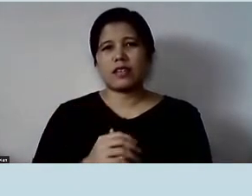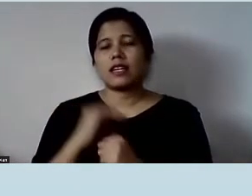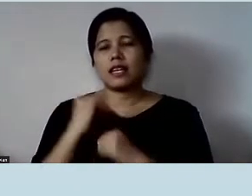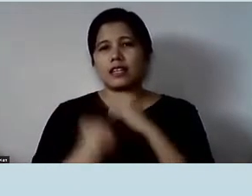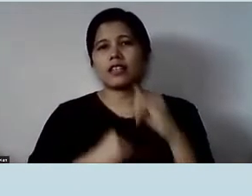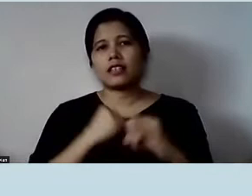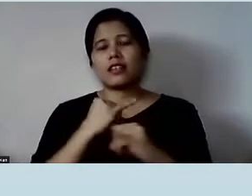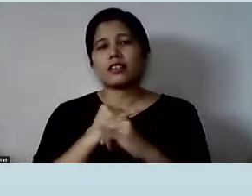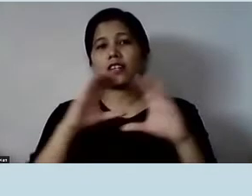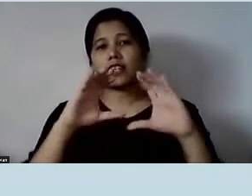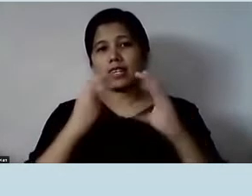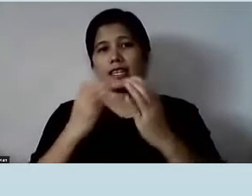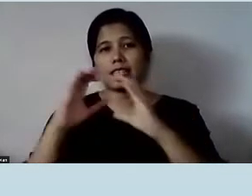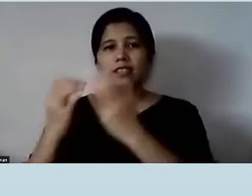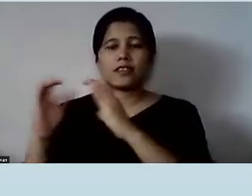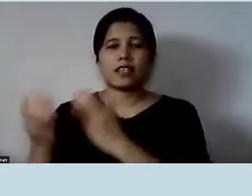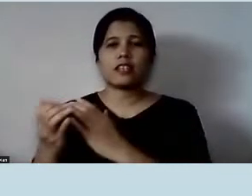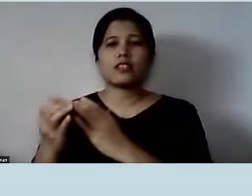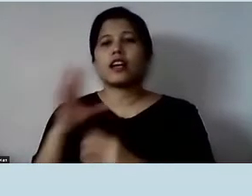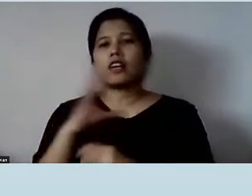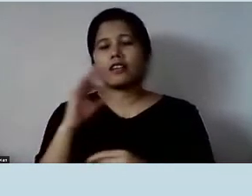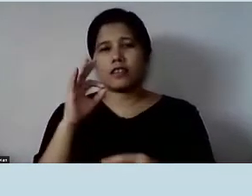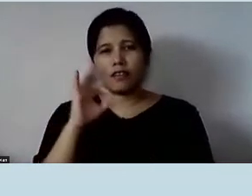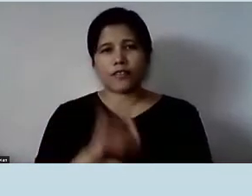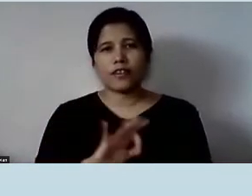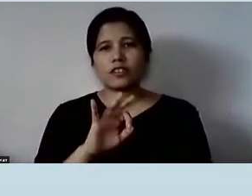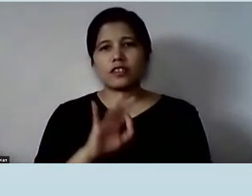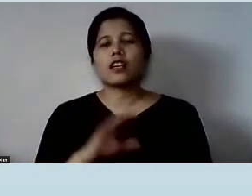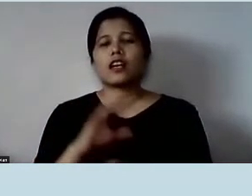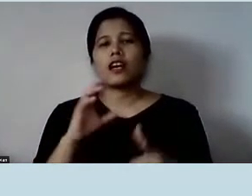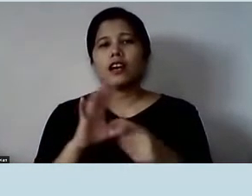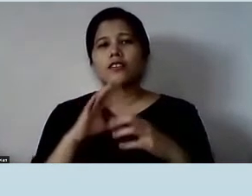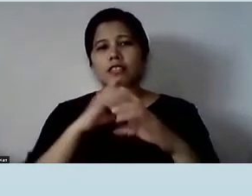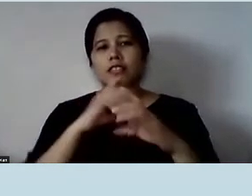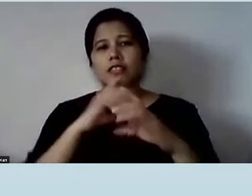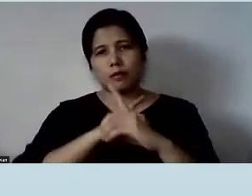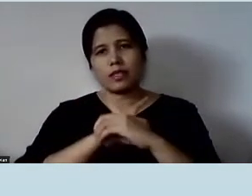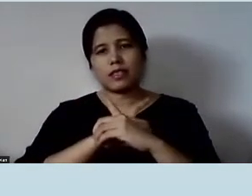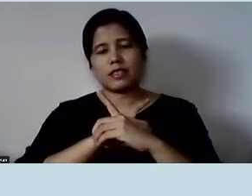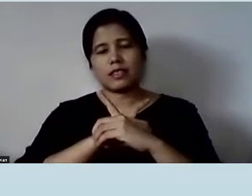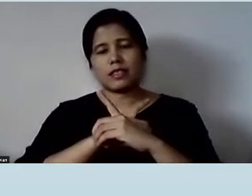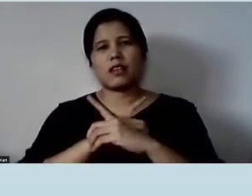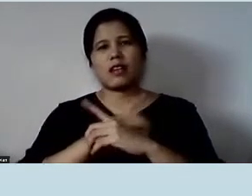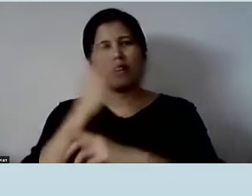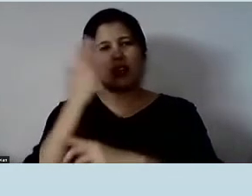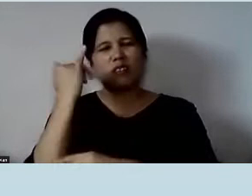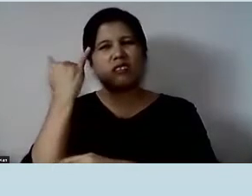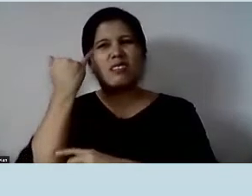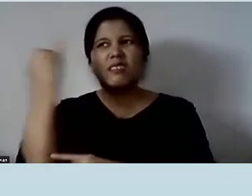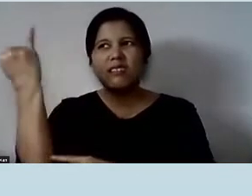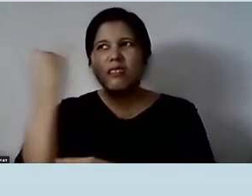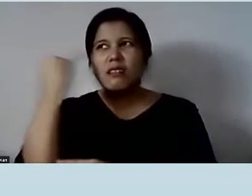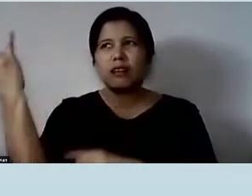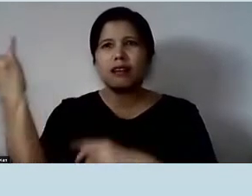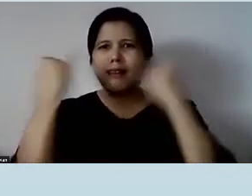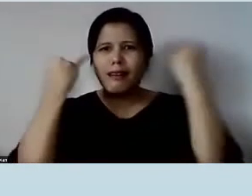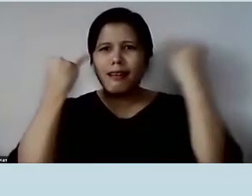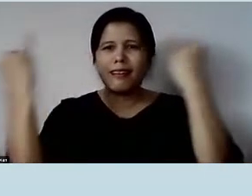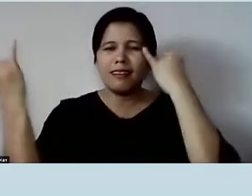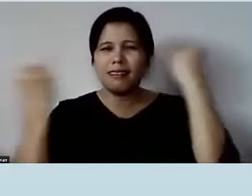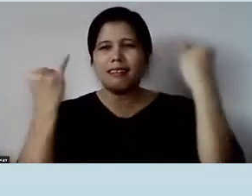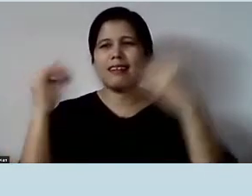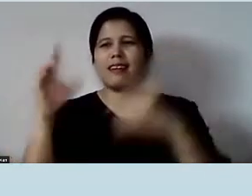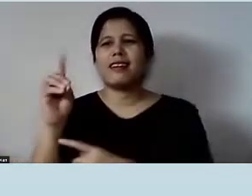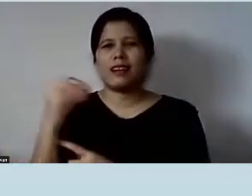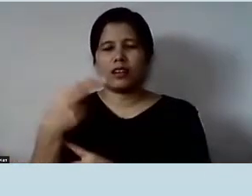International Classification and Functioning ng disability, ay bakit pa nag-invento ang Department of Health ng ganong mga